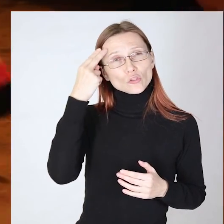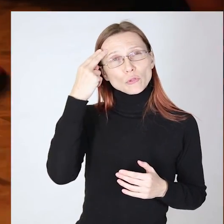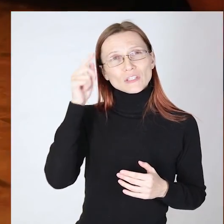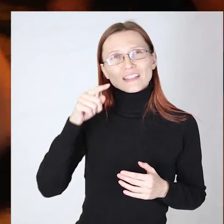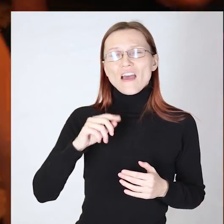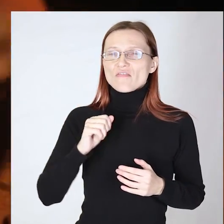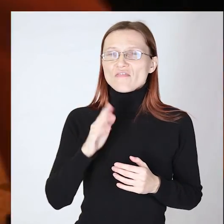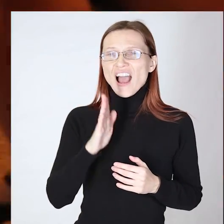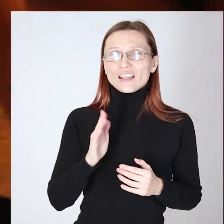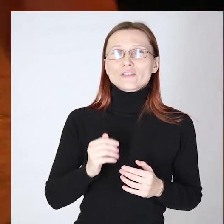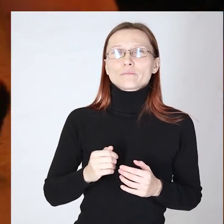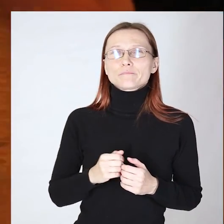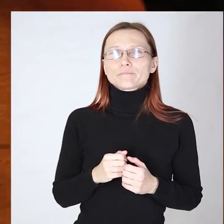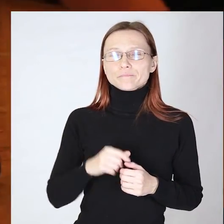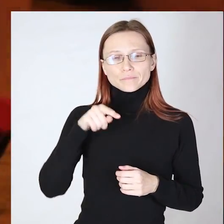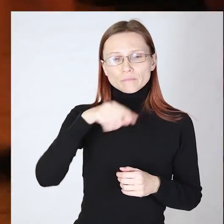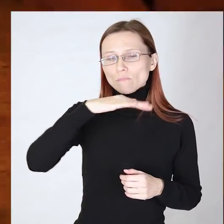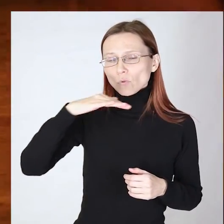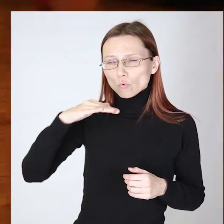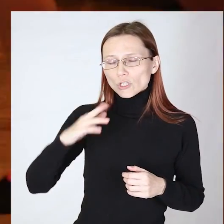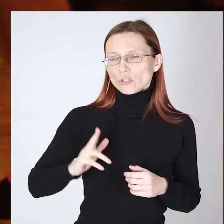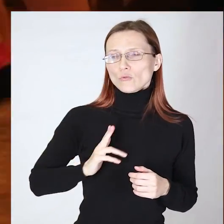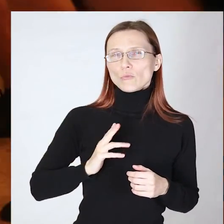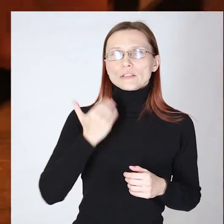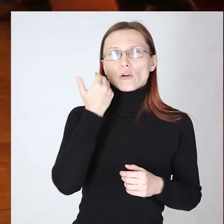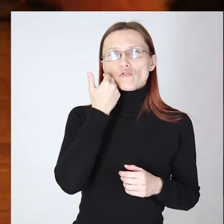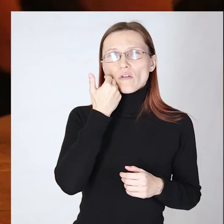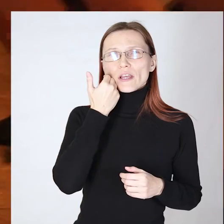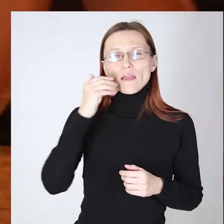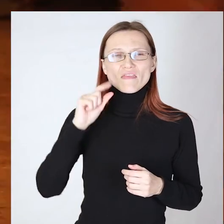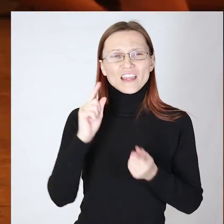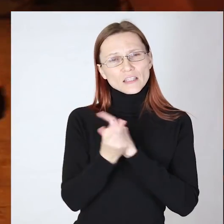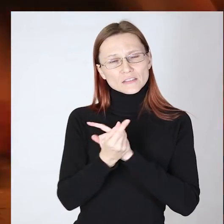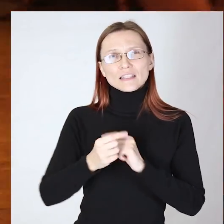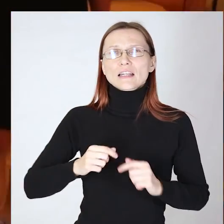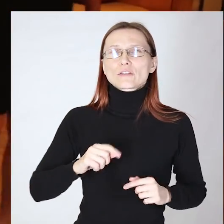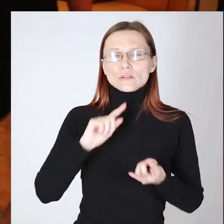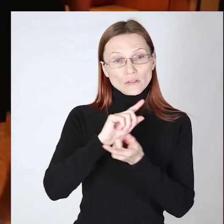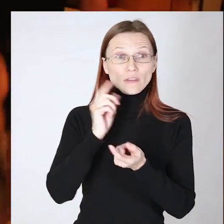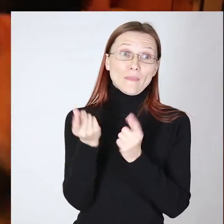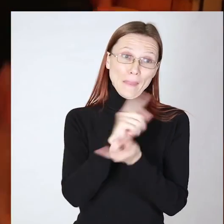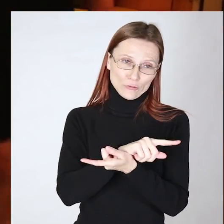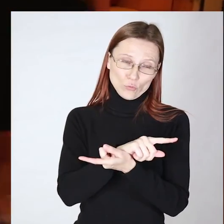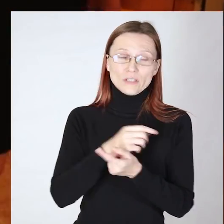talent u dieťaťa, aj u mladého človeka na jednej strane, a na druhej strane